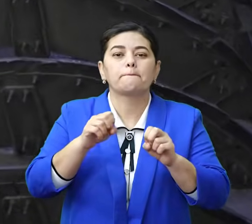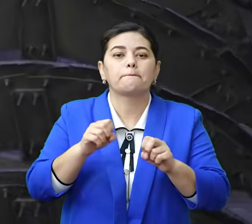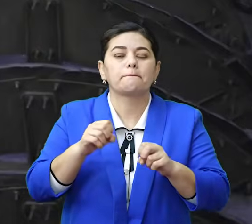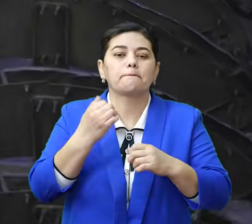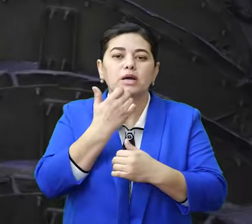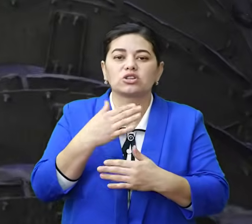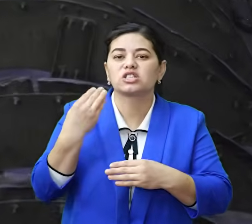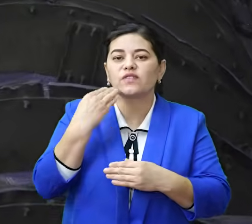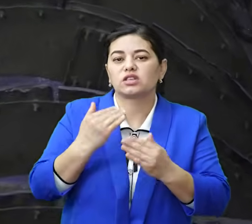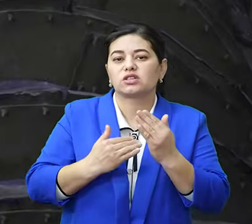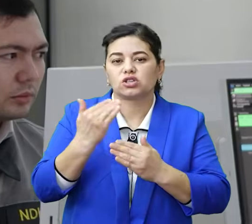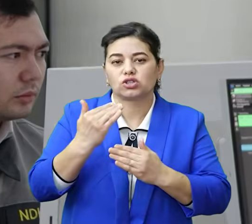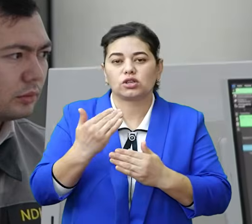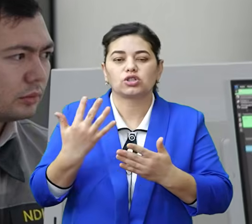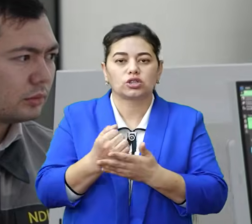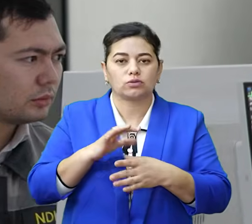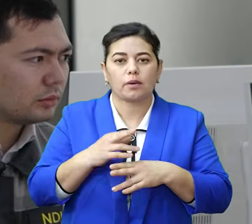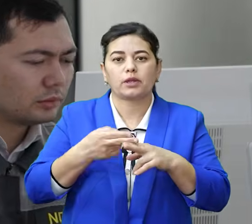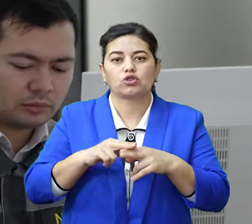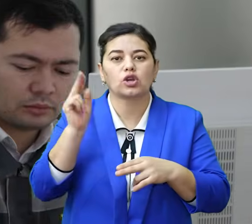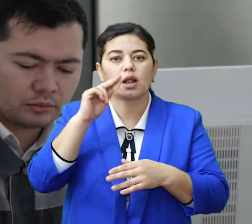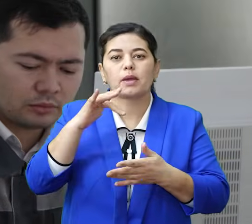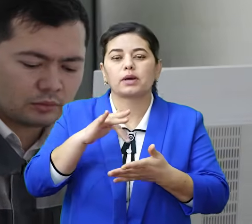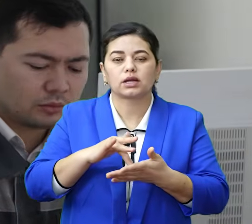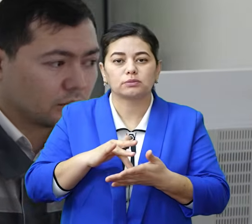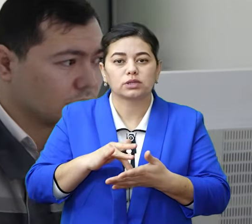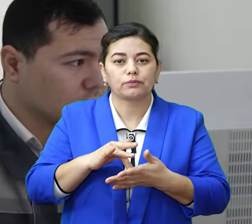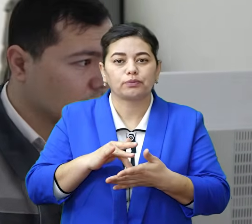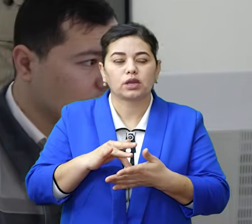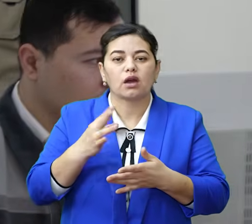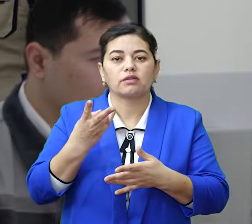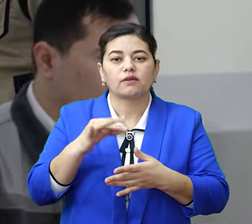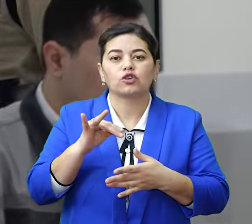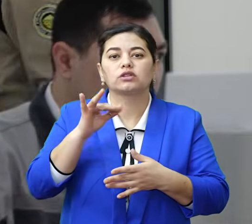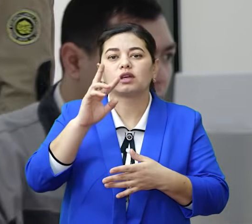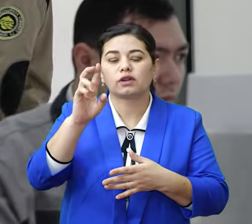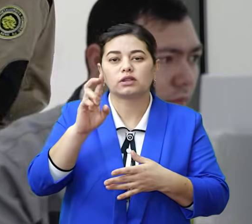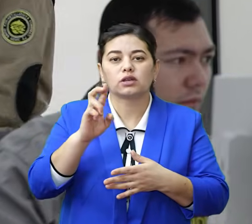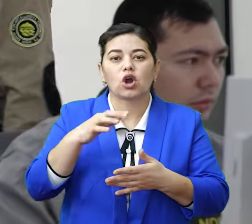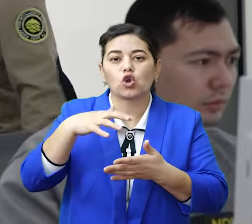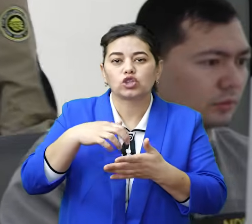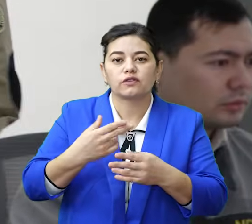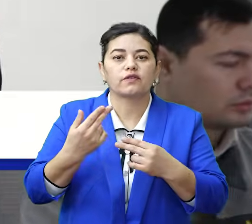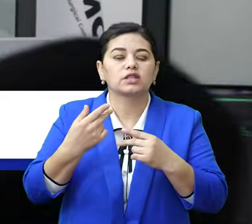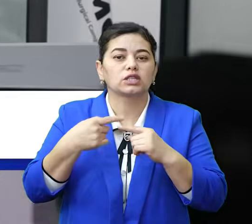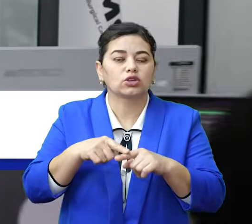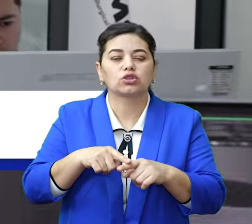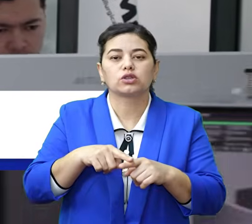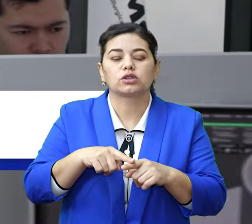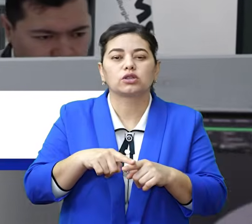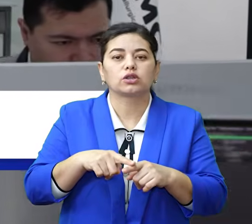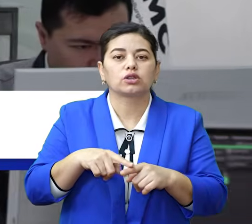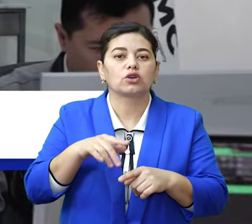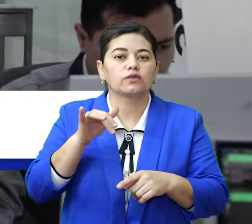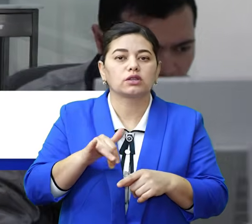sifatini yaxshilashga erishilyapti. Mana shu ilmiy markazimizda Navoiy davlat konchilik va texnologiya universitetining